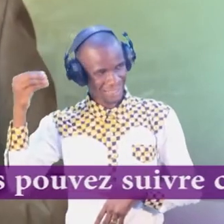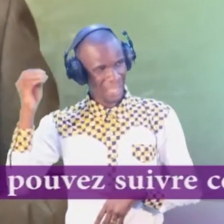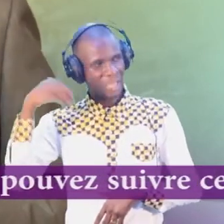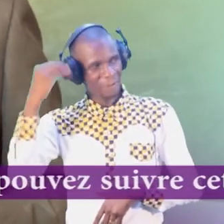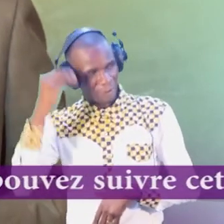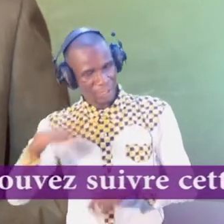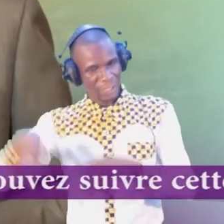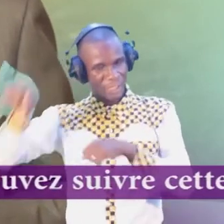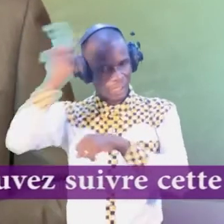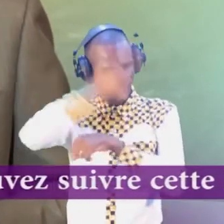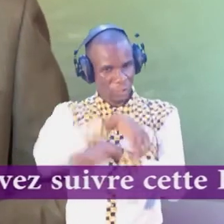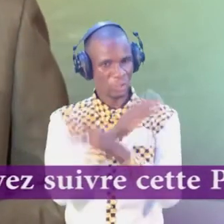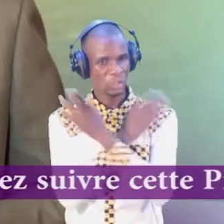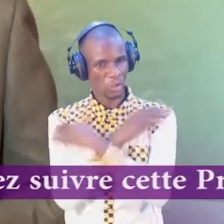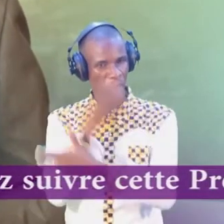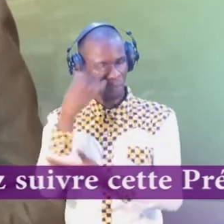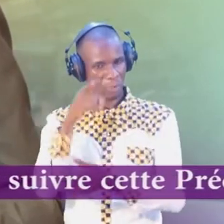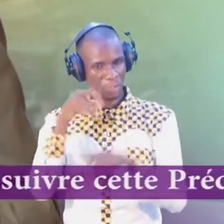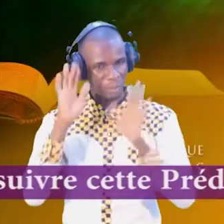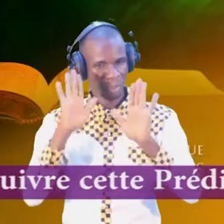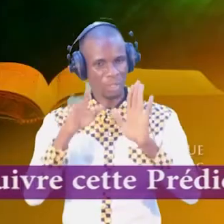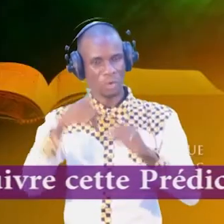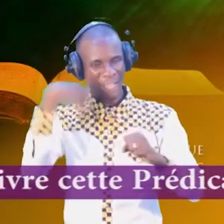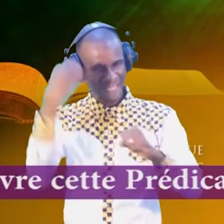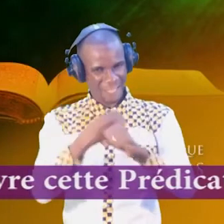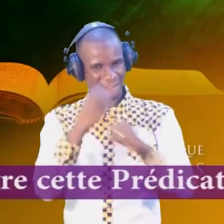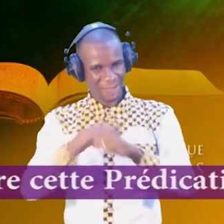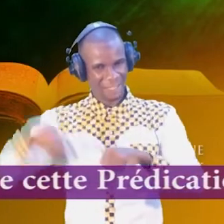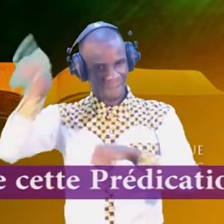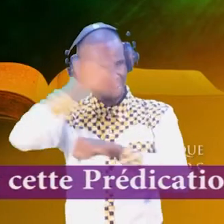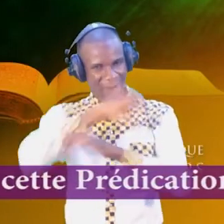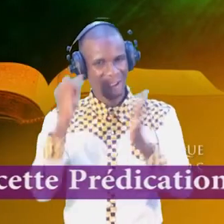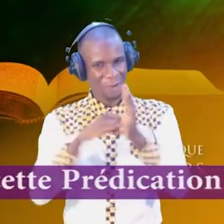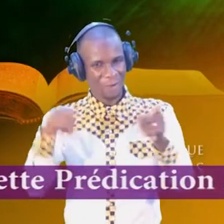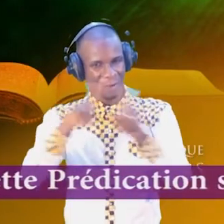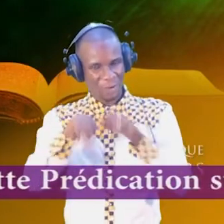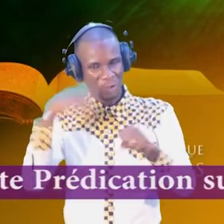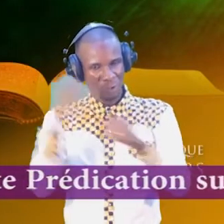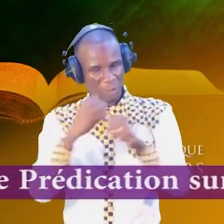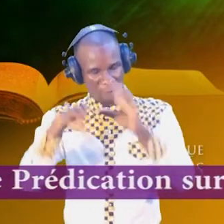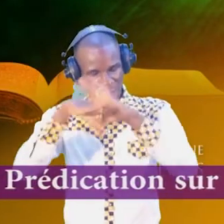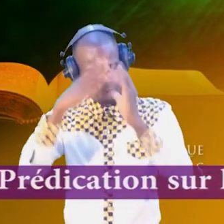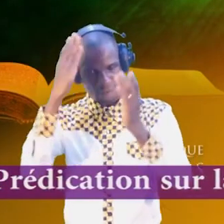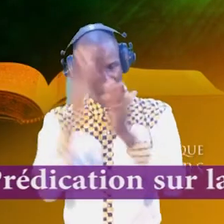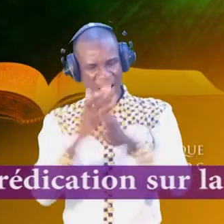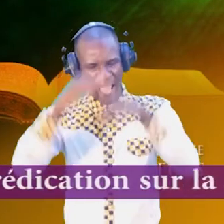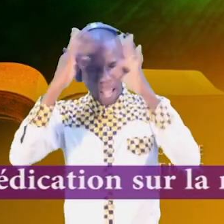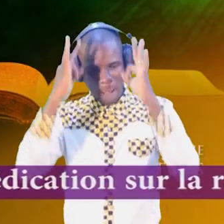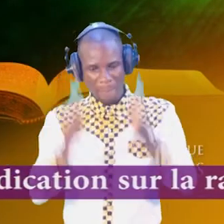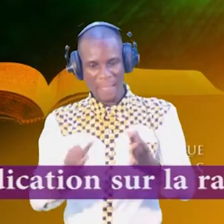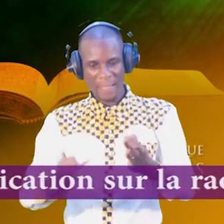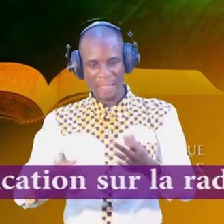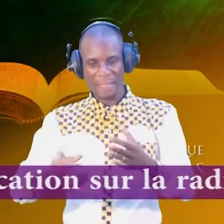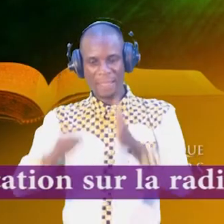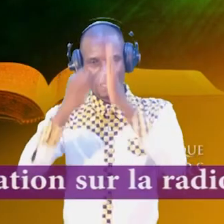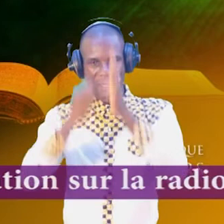nyonso ezali ko banda boyo. Kanisa kanisa moko na ko pe ma ko na ko bulisa yango. Oko sala misala mi ayo